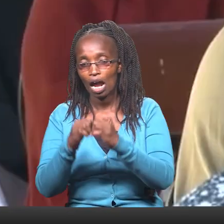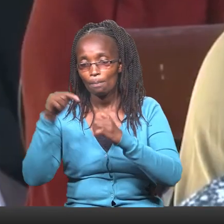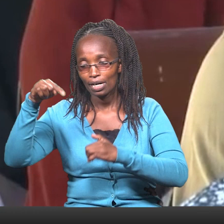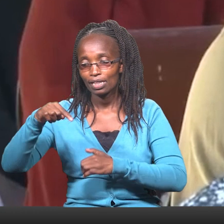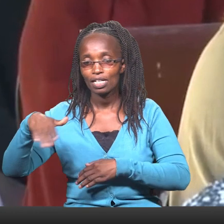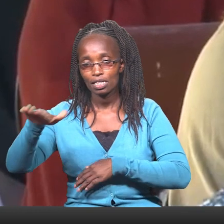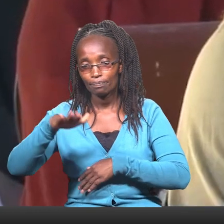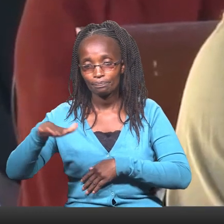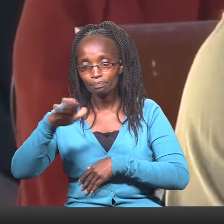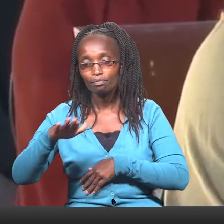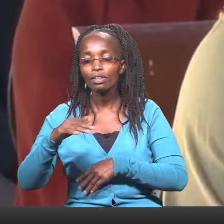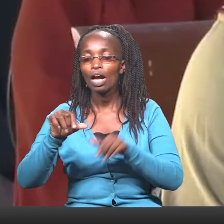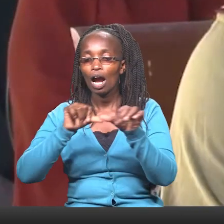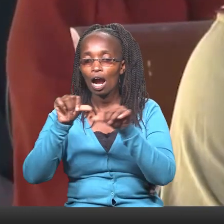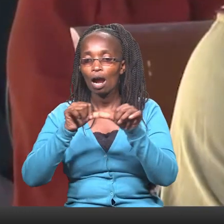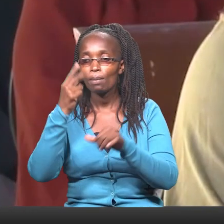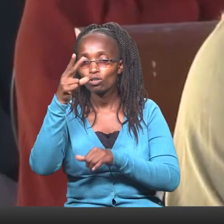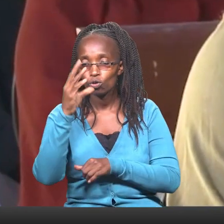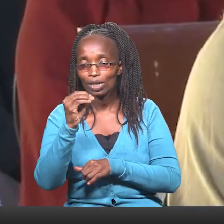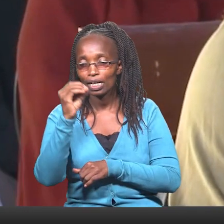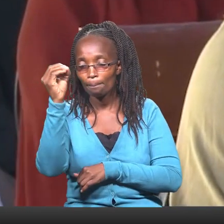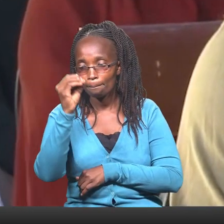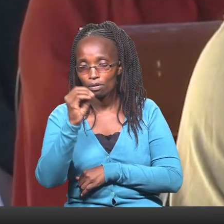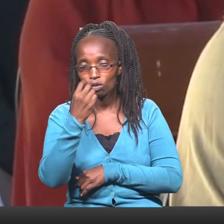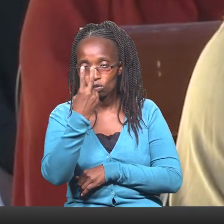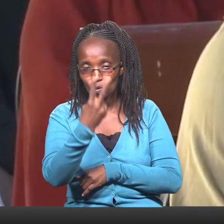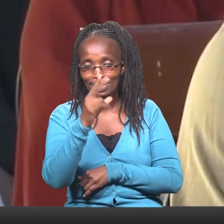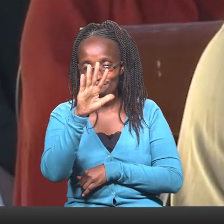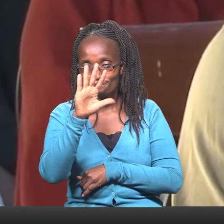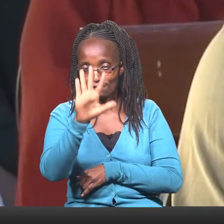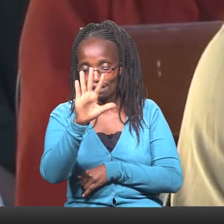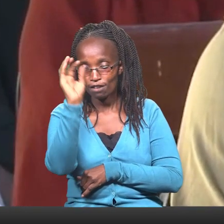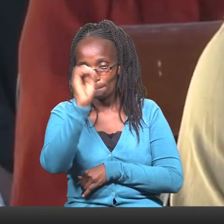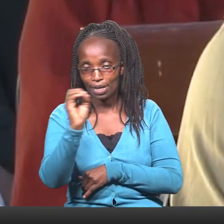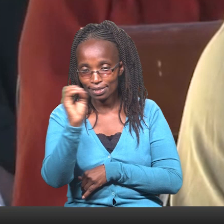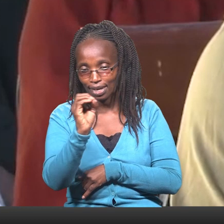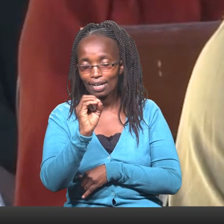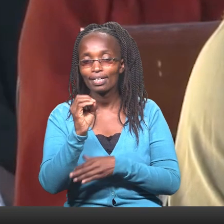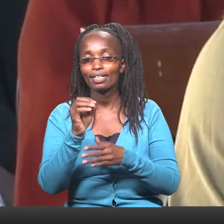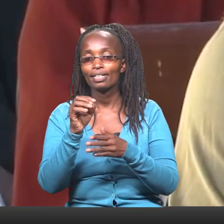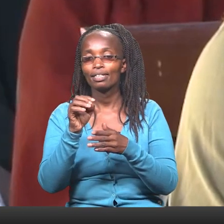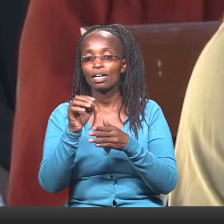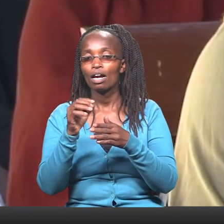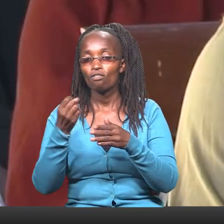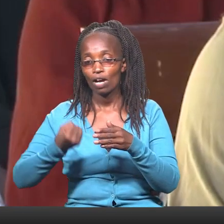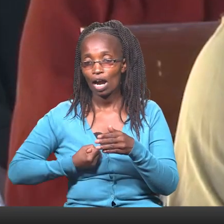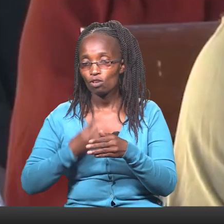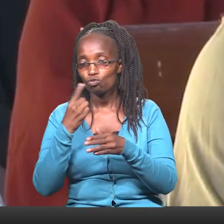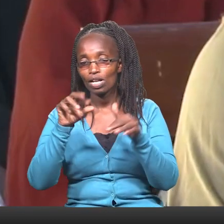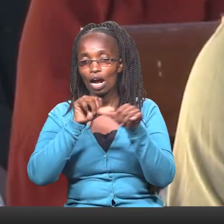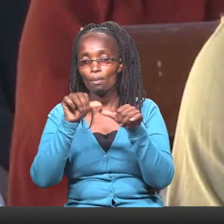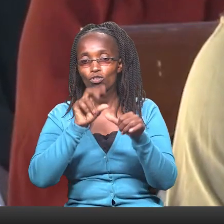Garissa town. Humu nchini zaidi ya 21% ya wanawake kati ya umri wa miaka 15 na 49 wamepitia